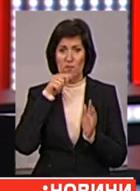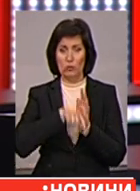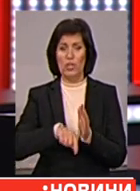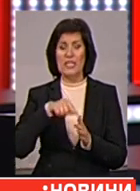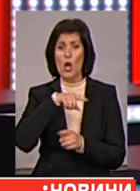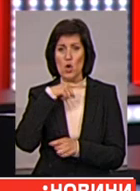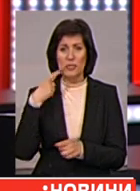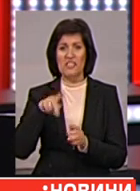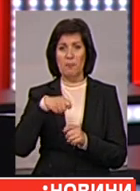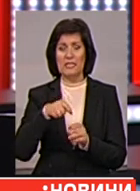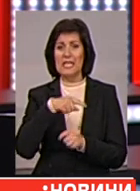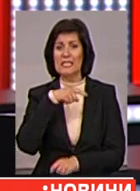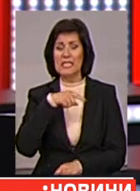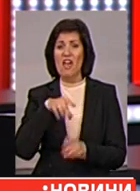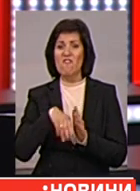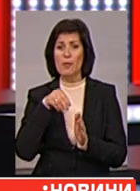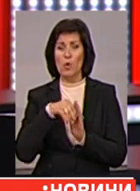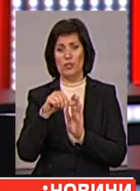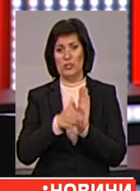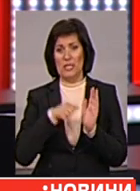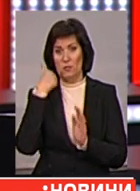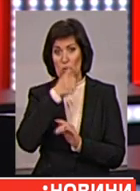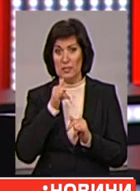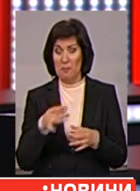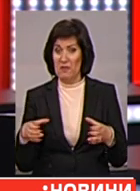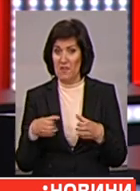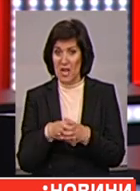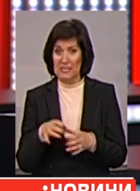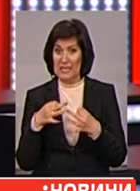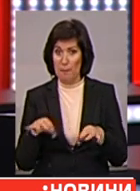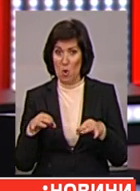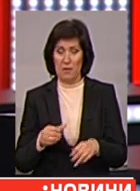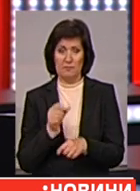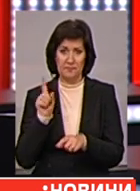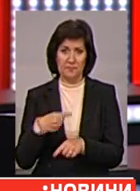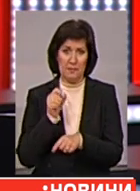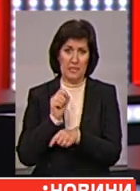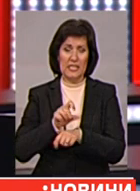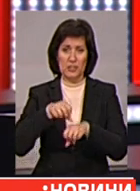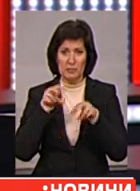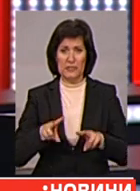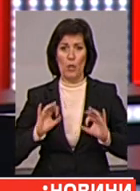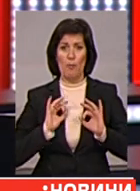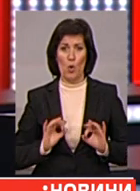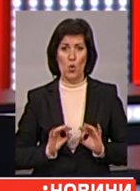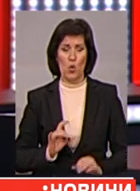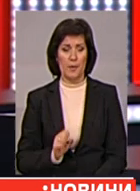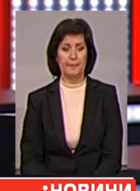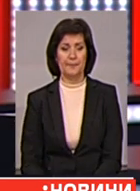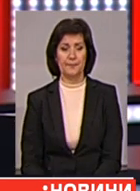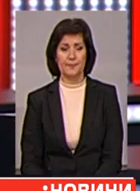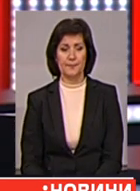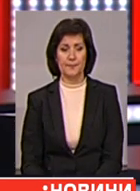президентські вибори 2016 року. Тепер фракція демократів Сенату вимагає призначення спеціального прокурора. Анна Романовська розкаже